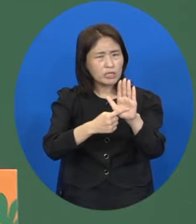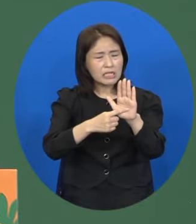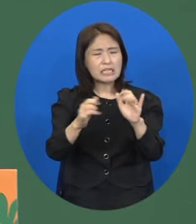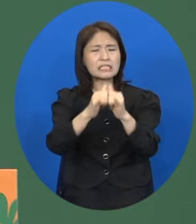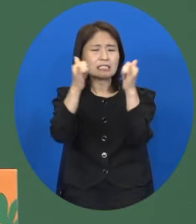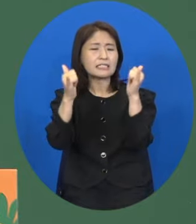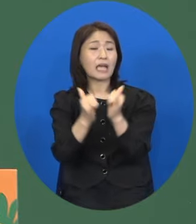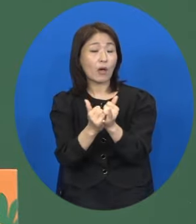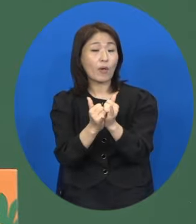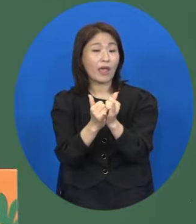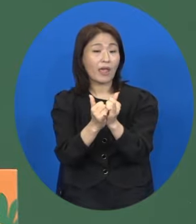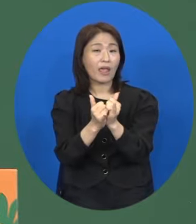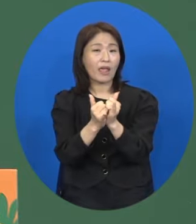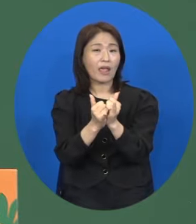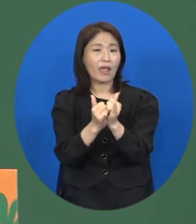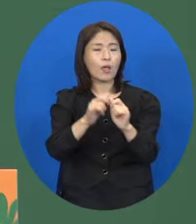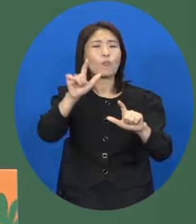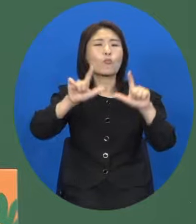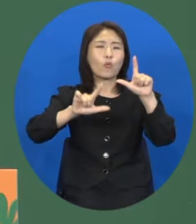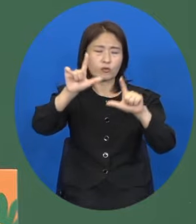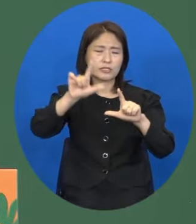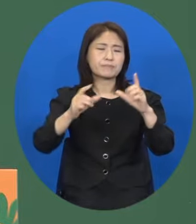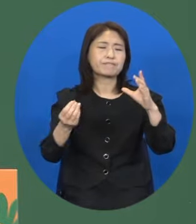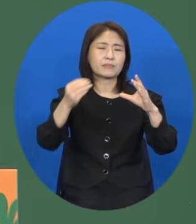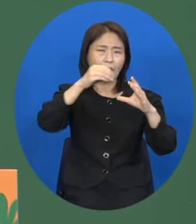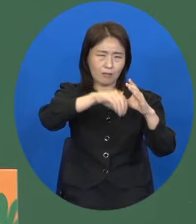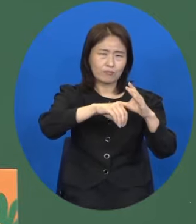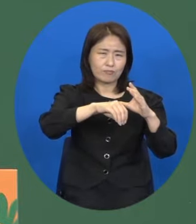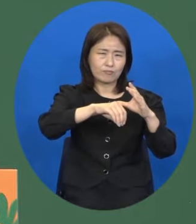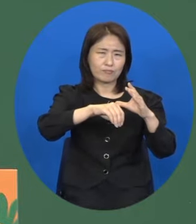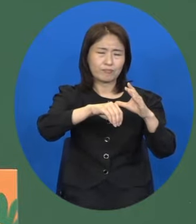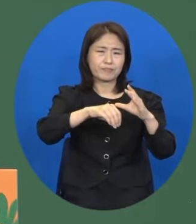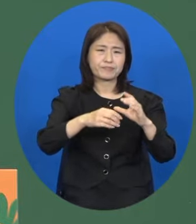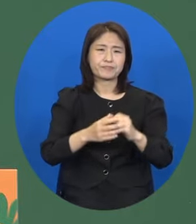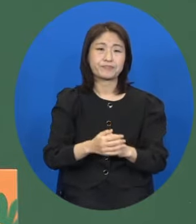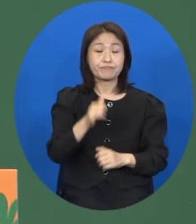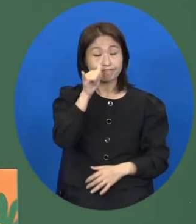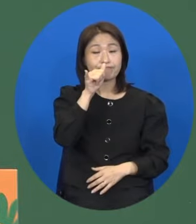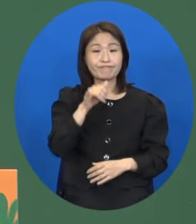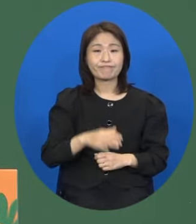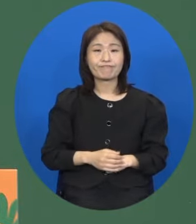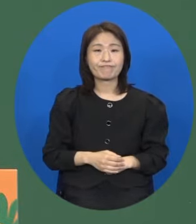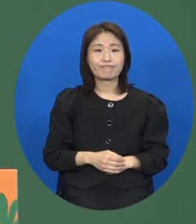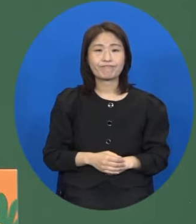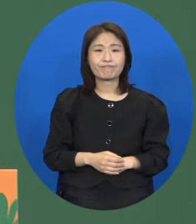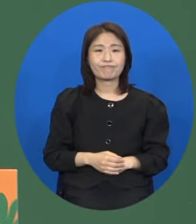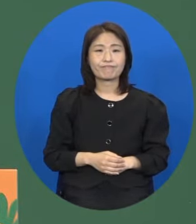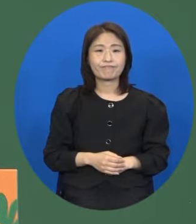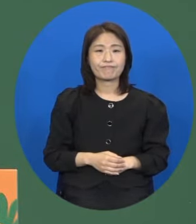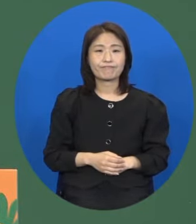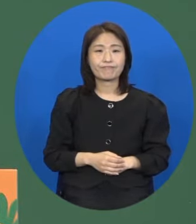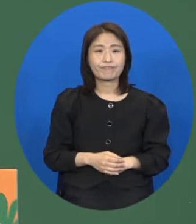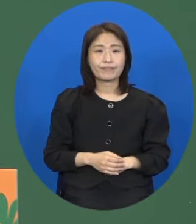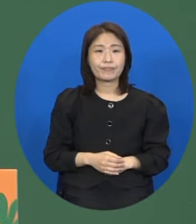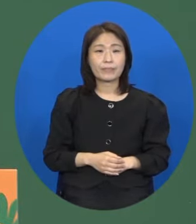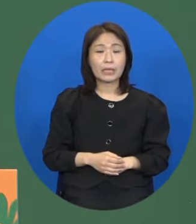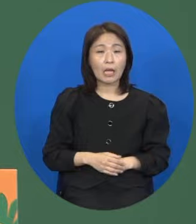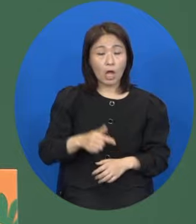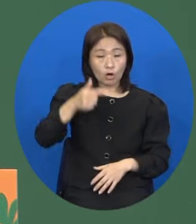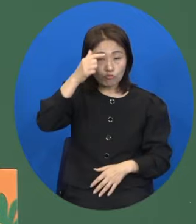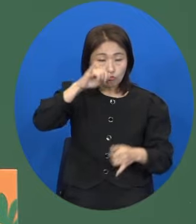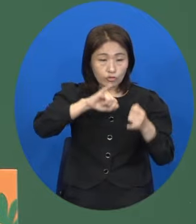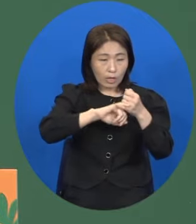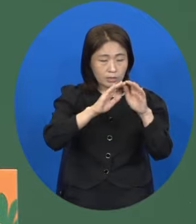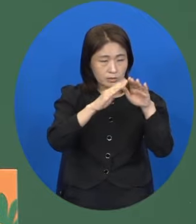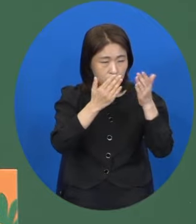관습적인 측면이 번역에 담겨 있을 수밖에 없었기 때문입니다. 그런데 구약 성경을 잘 읽어보면